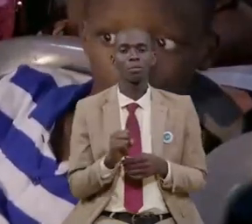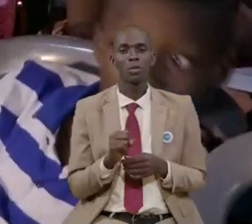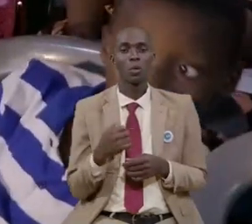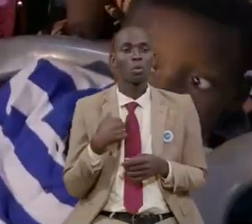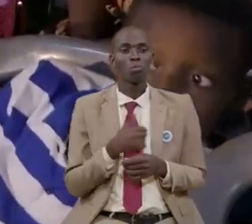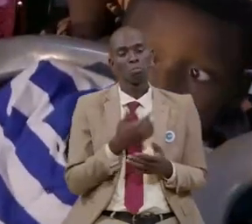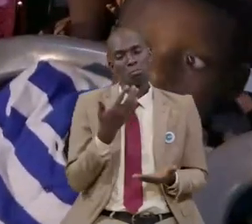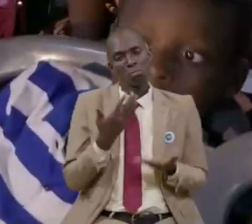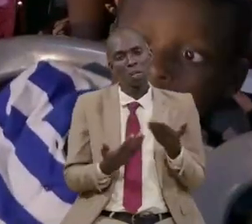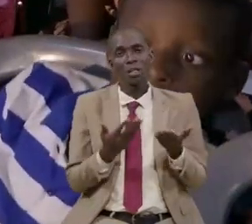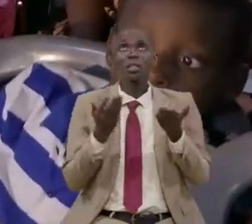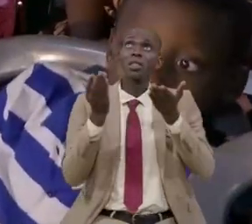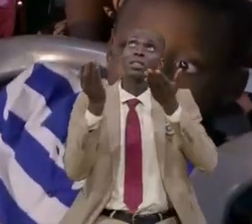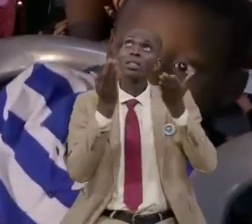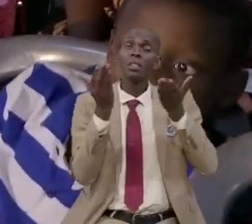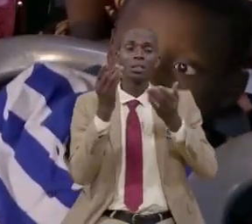le servir